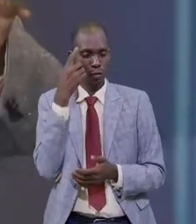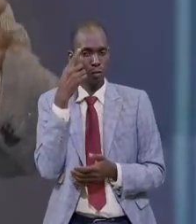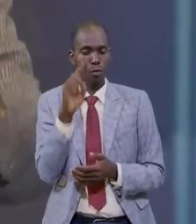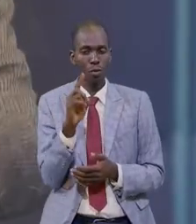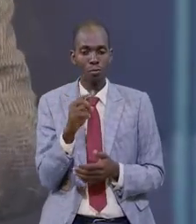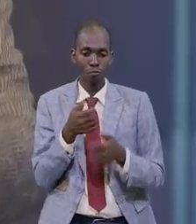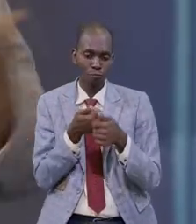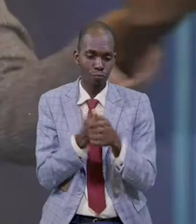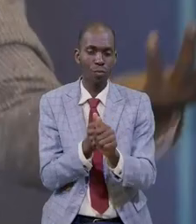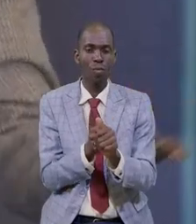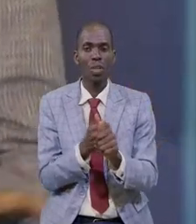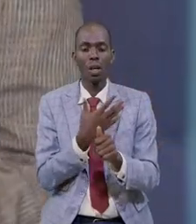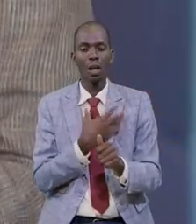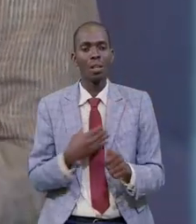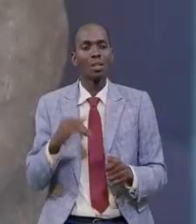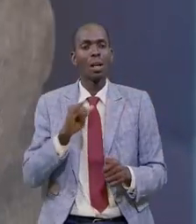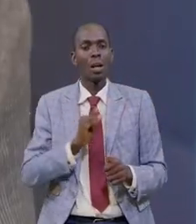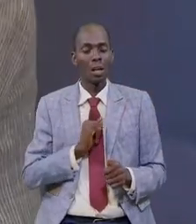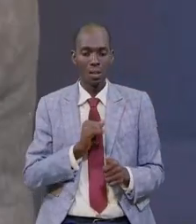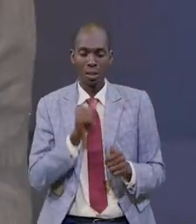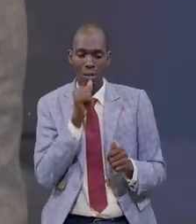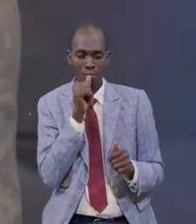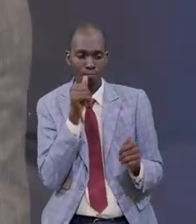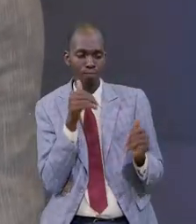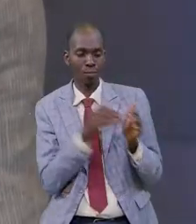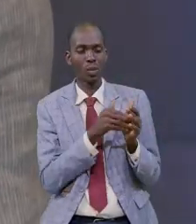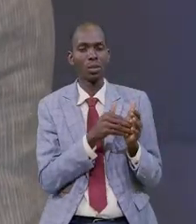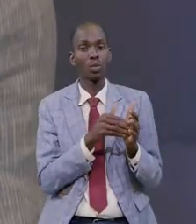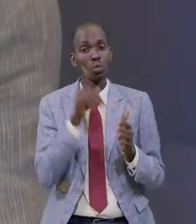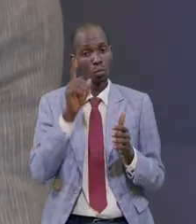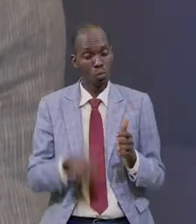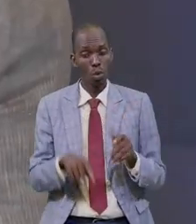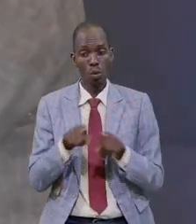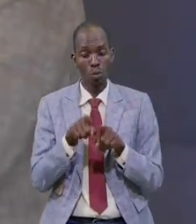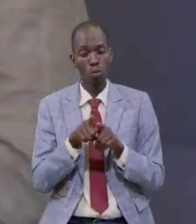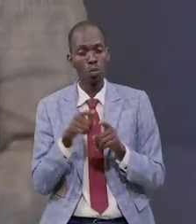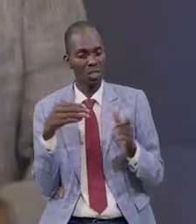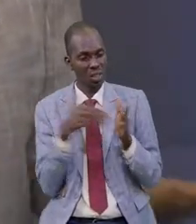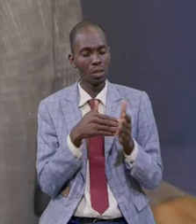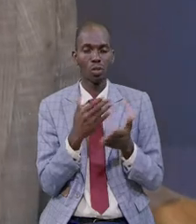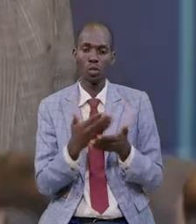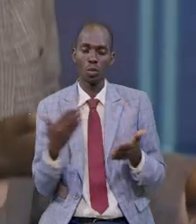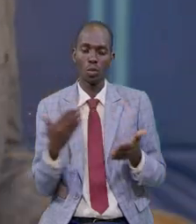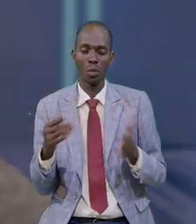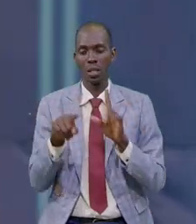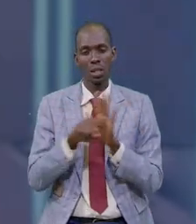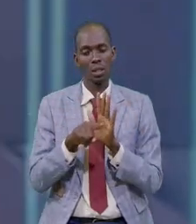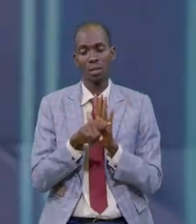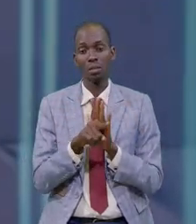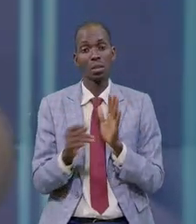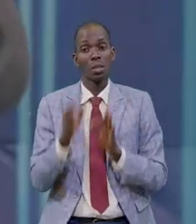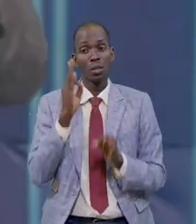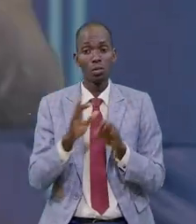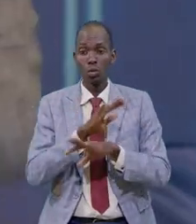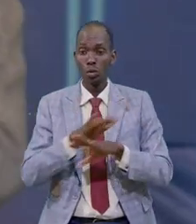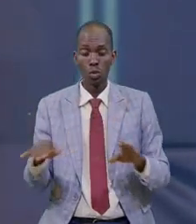ferme je tiens contre il y a des choses si vous ne tenez pas compte quelque chose de négatif vous n'allez pas tenir